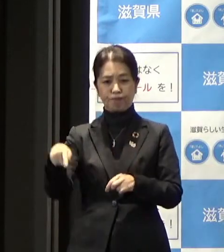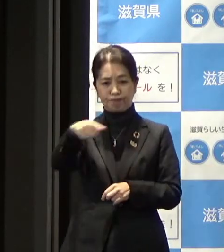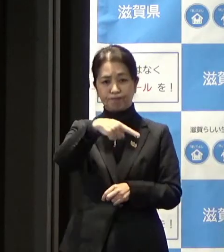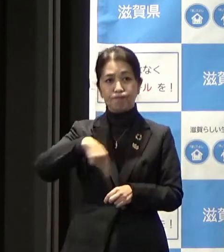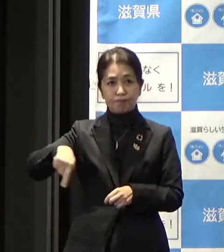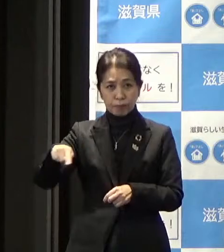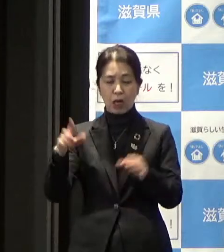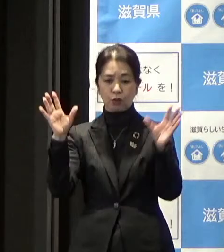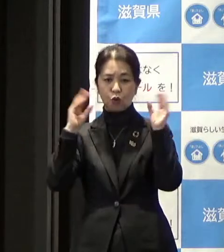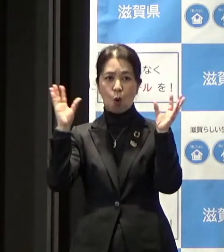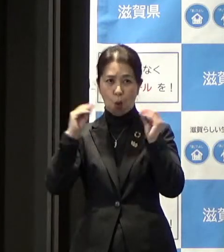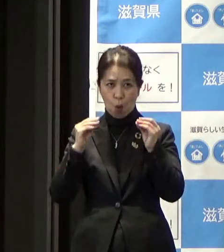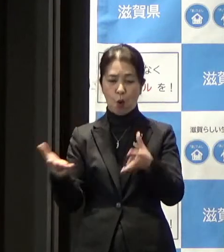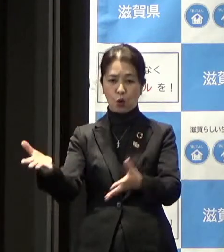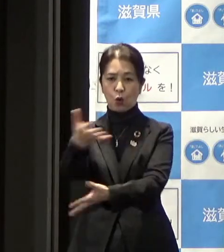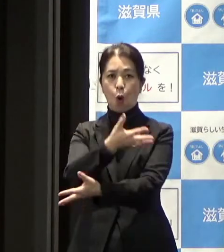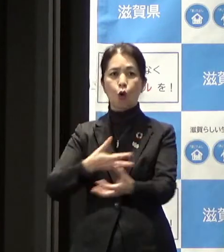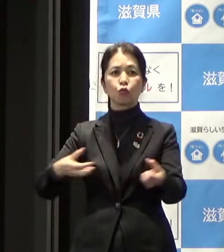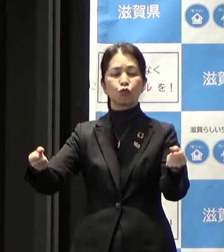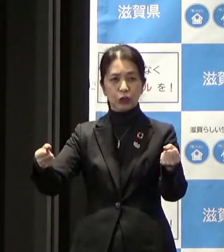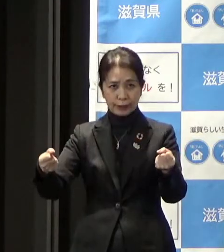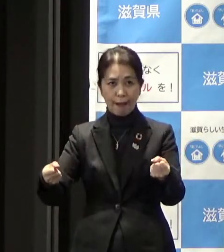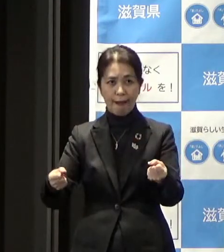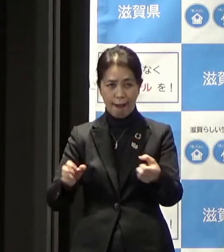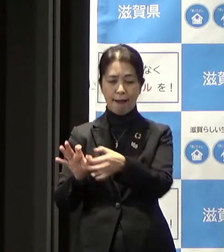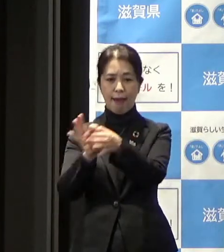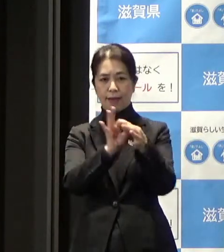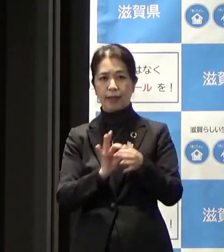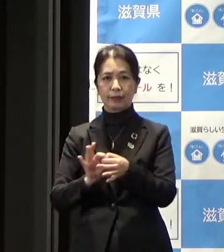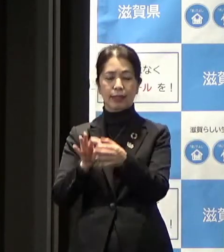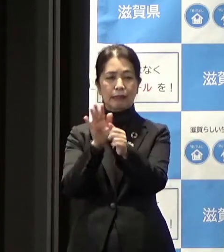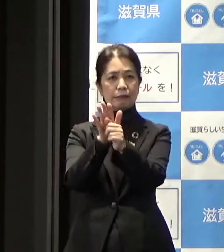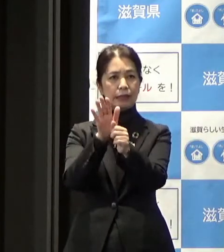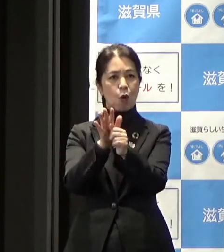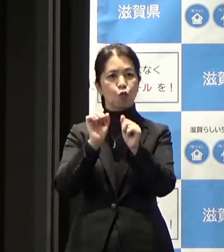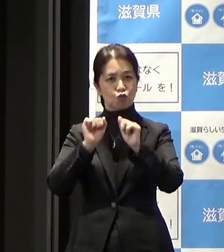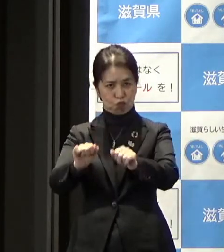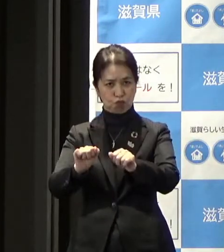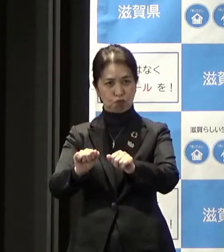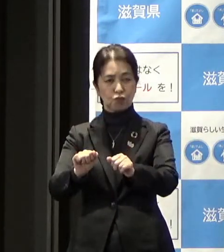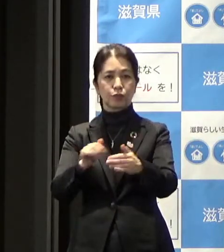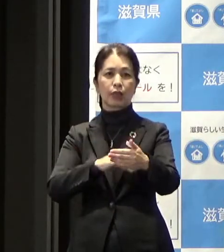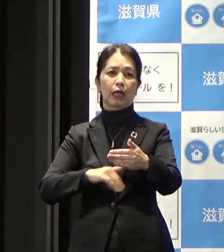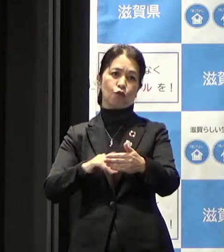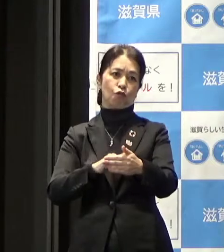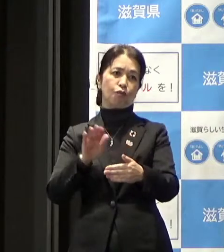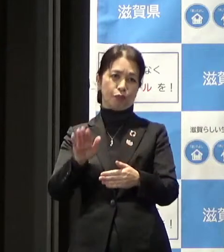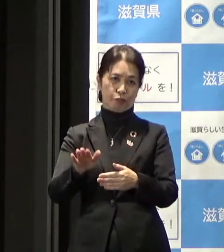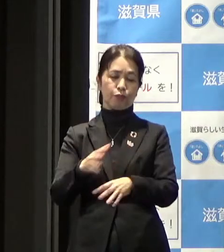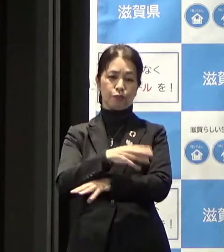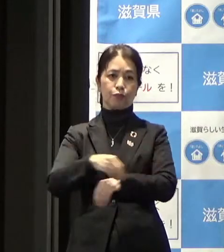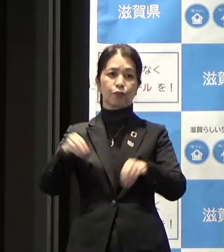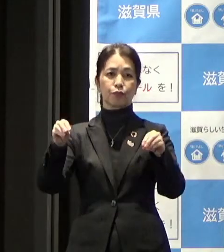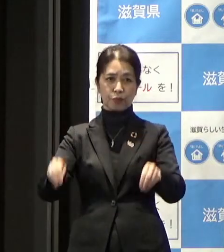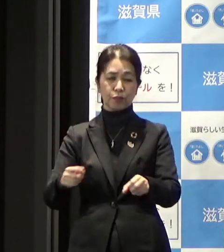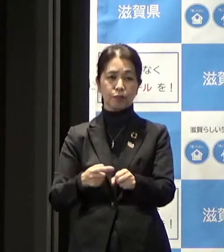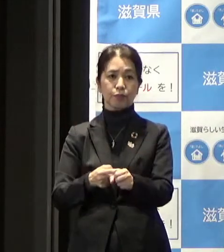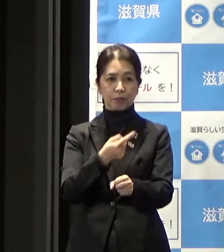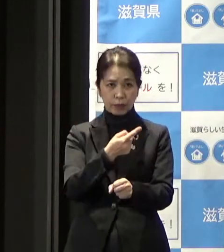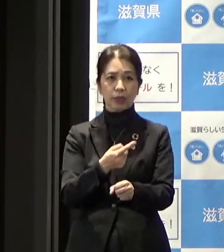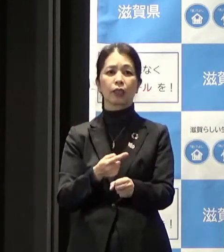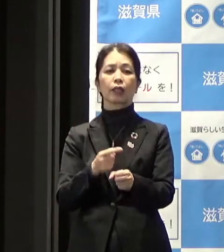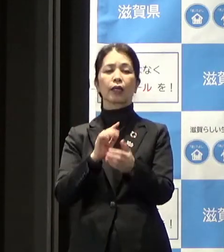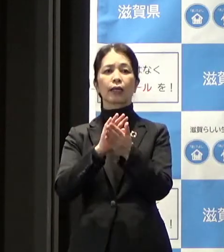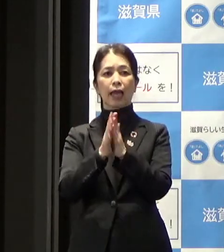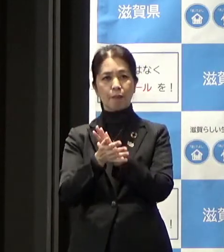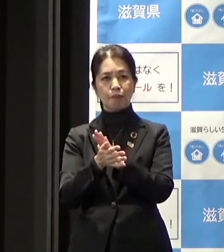策の検討を行い、連携した支援につなげていこうというものでございます。この協定を機に、県と市長、福